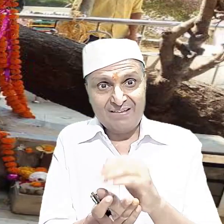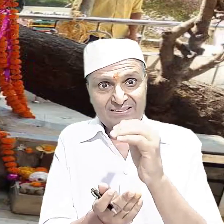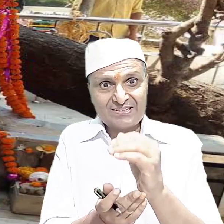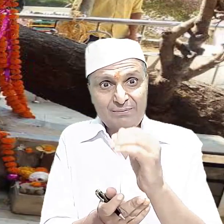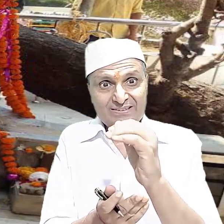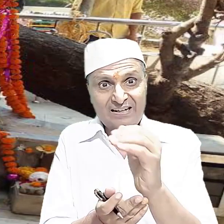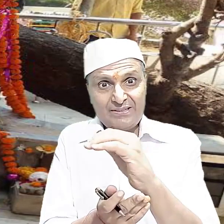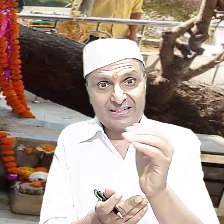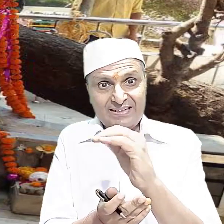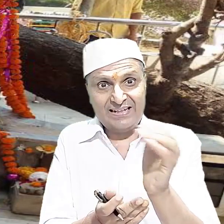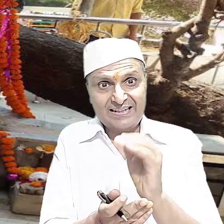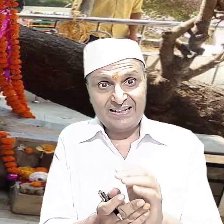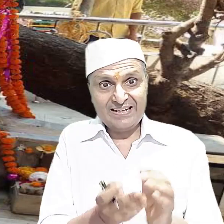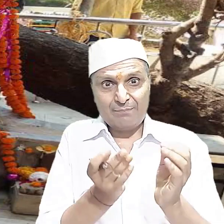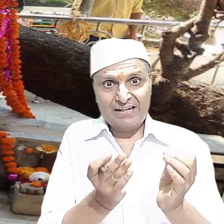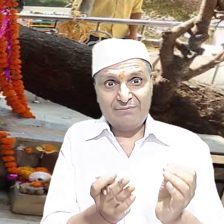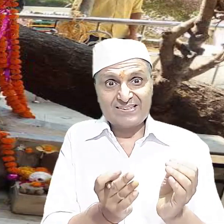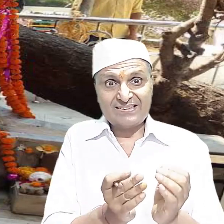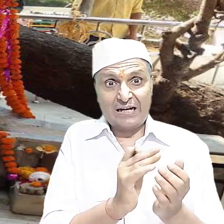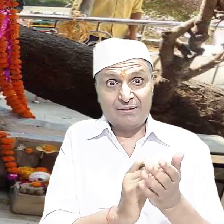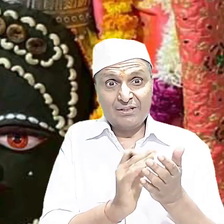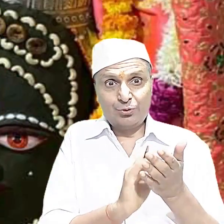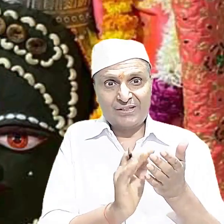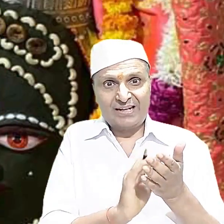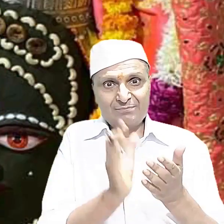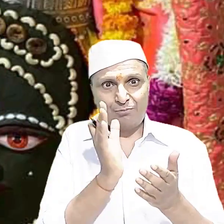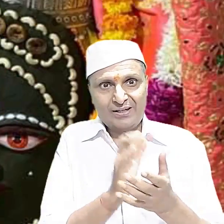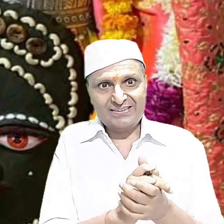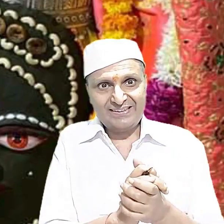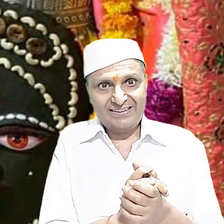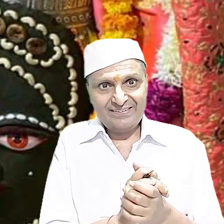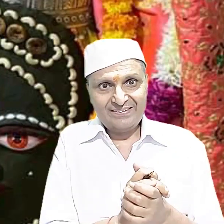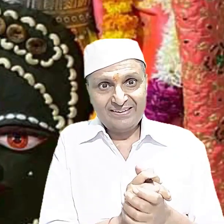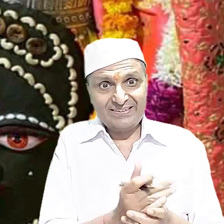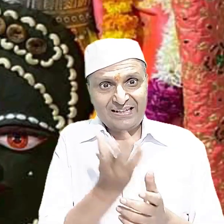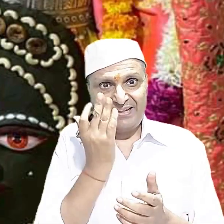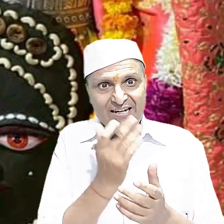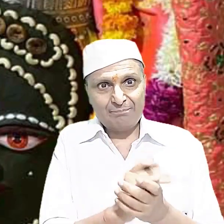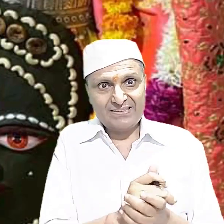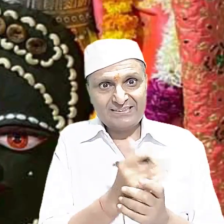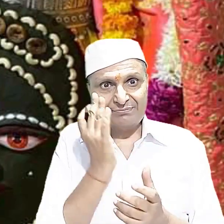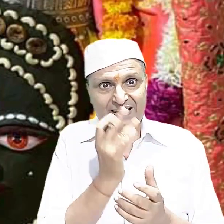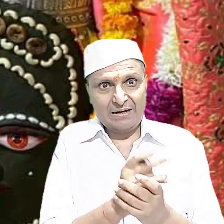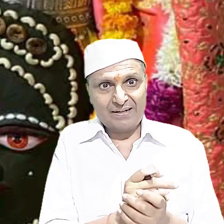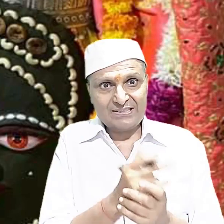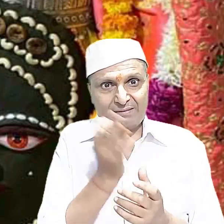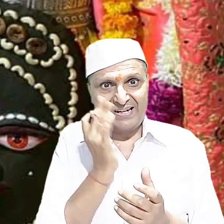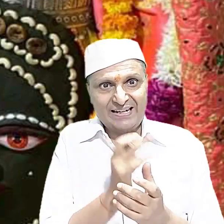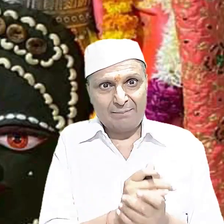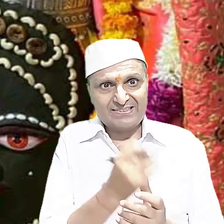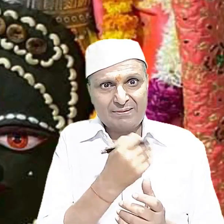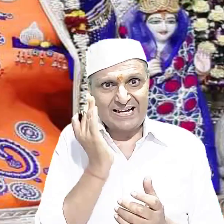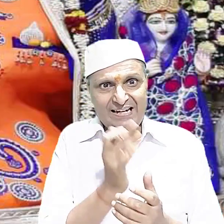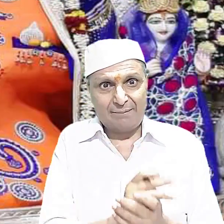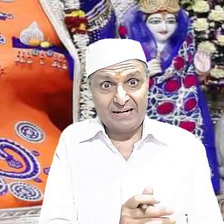तरह आएंगे 10-20 साल भी ज्यादा नहीं लगेंगे कि हमारी विरासतें अब दूसरे नाम से पुकारी जाएंगी, किसी देवी के नाम पर, किसी देवता के नाम पर, किसी भगवान